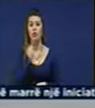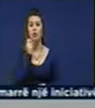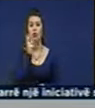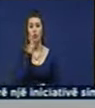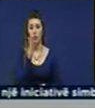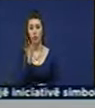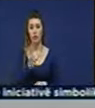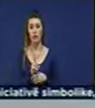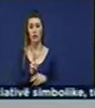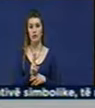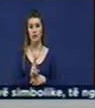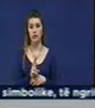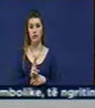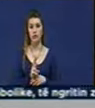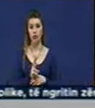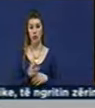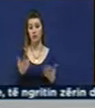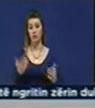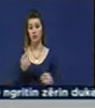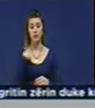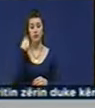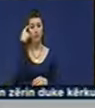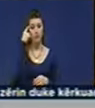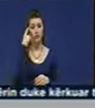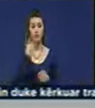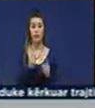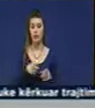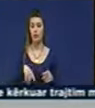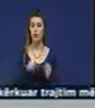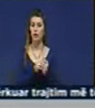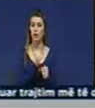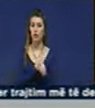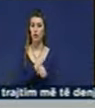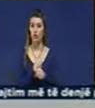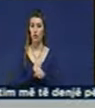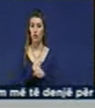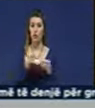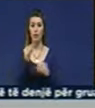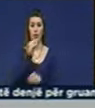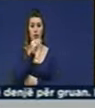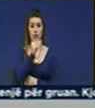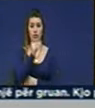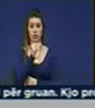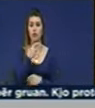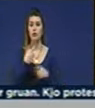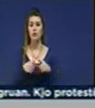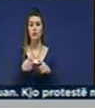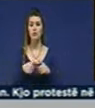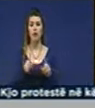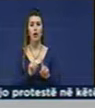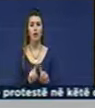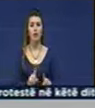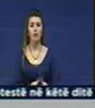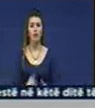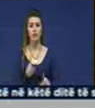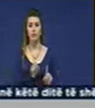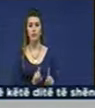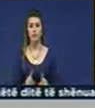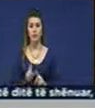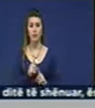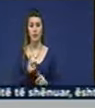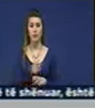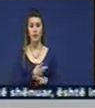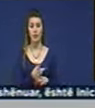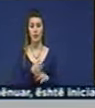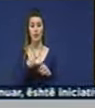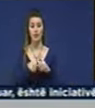kushtojë shtrenjtë. Andaj në mbetet pra të punojmë bashkarisht për çështje të mëdha kombëtare, me çrast mund të shkembejmë